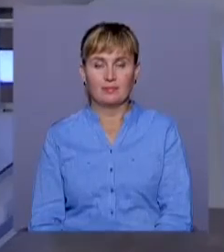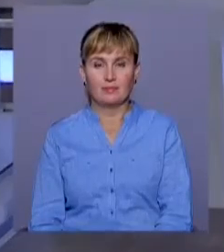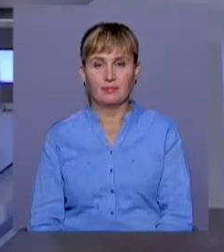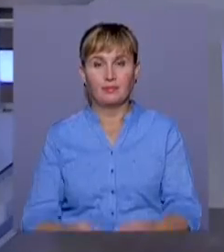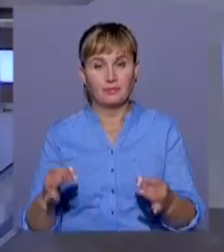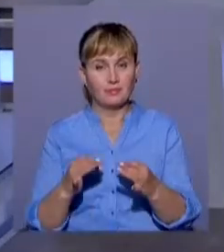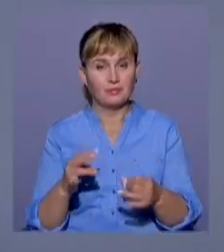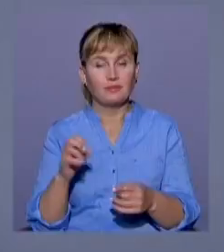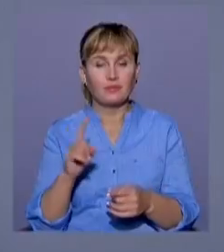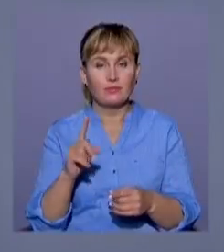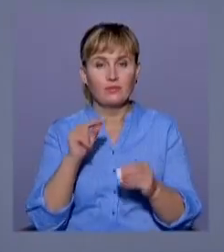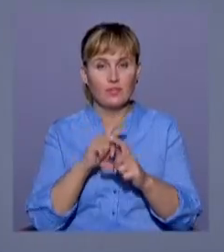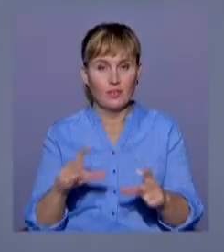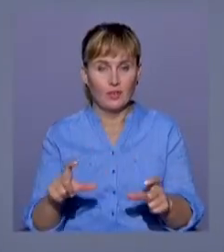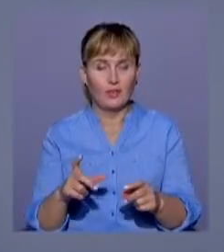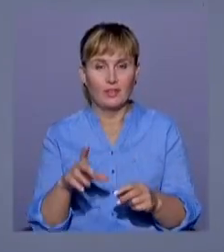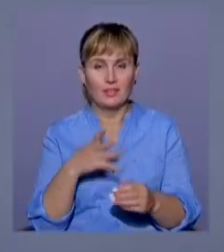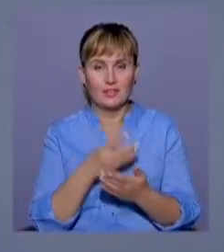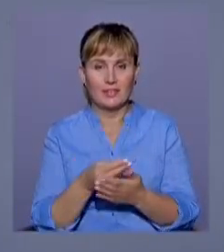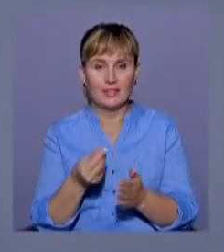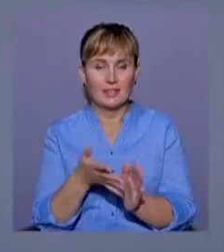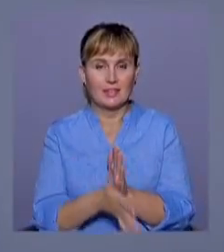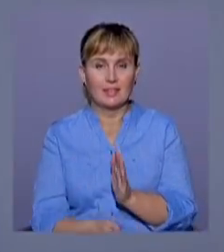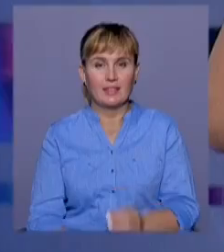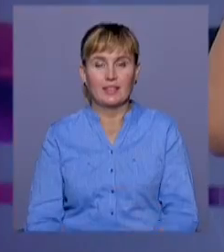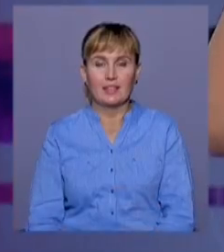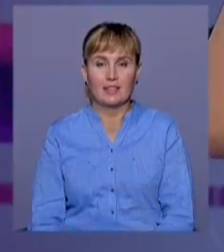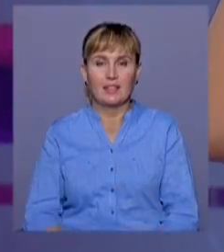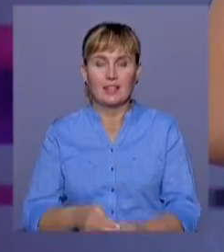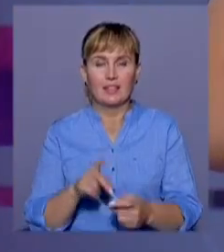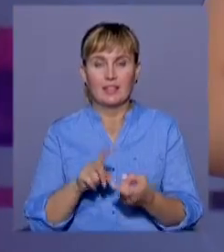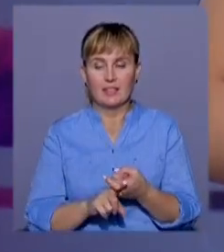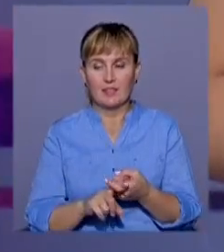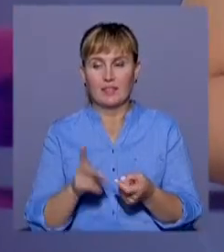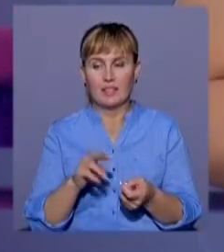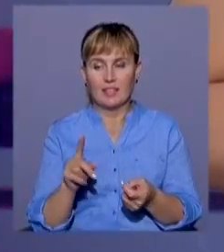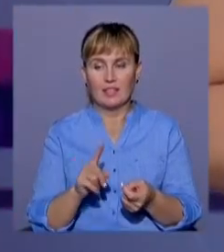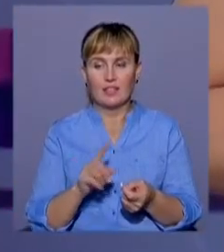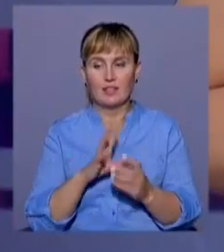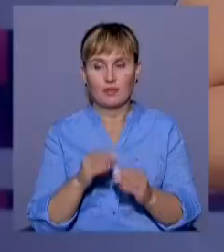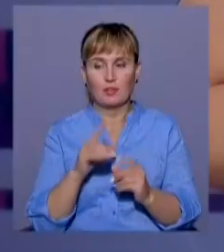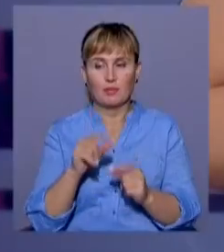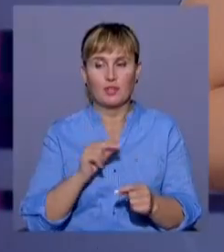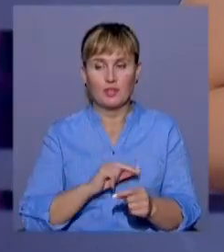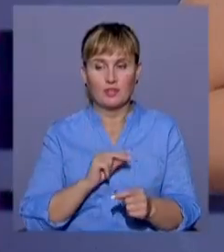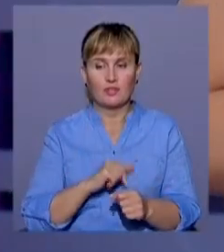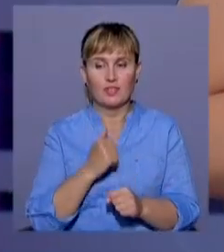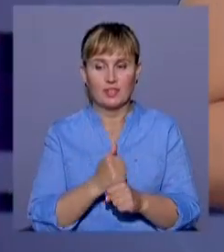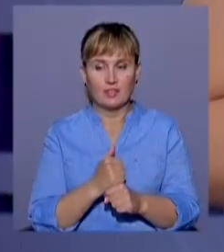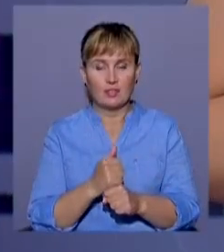на что школьники тратят вот свои заработанные деньги? Это зависит от того, для чего вообще подросток пошел работать. В